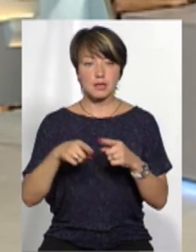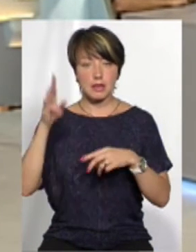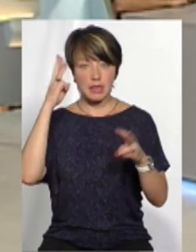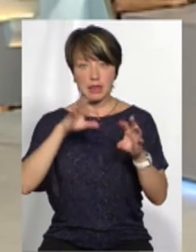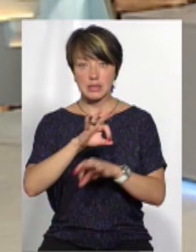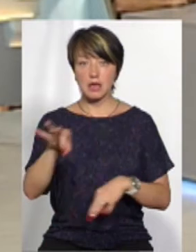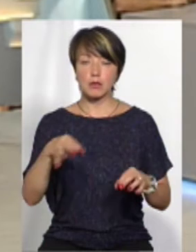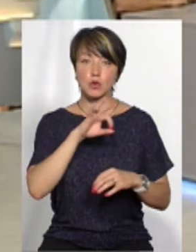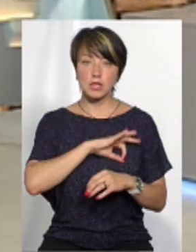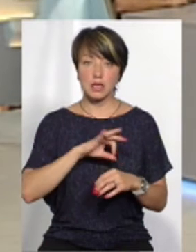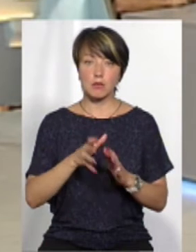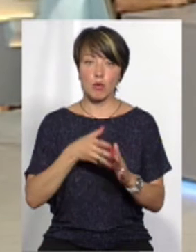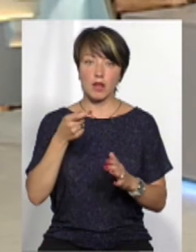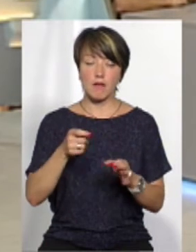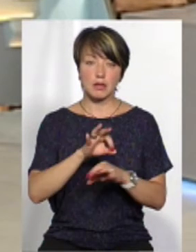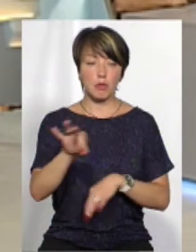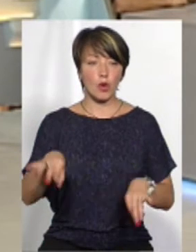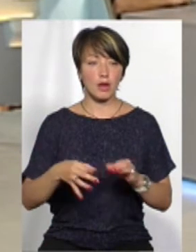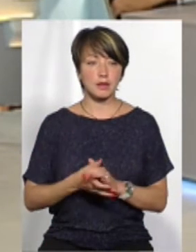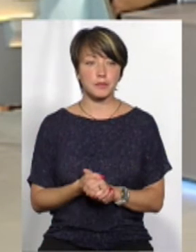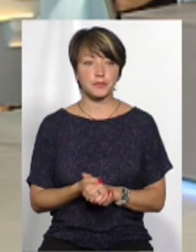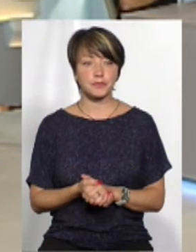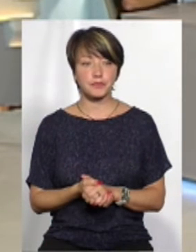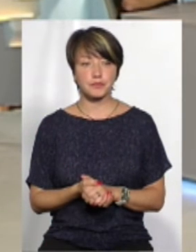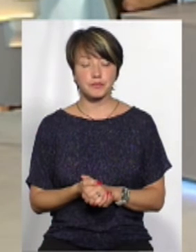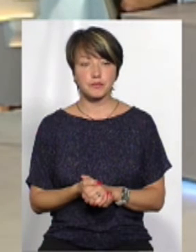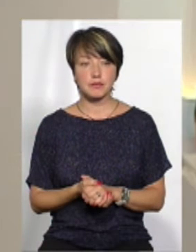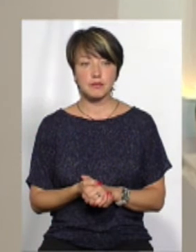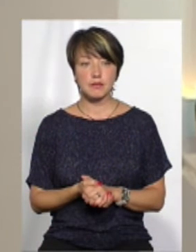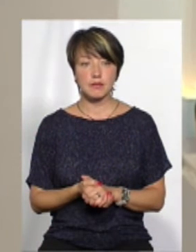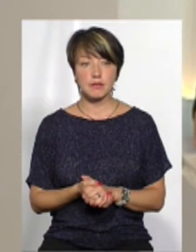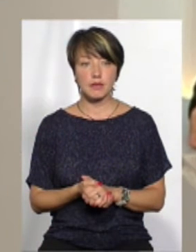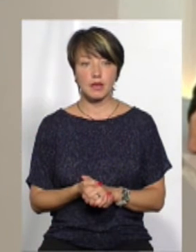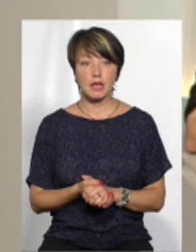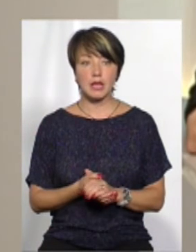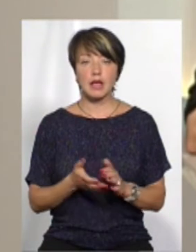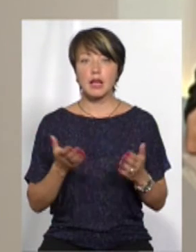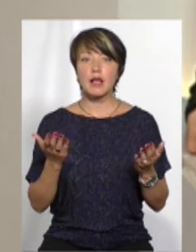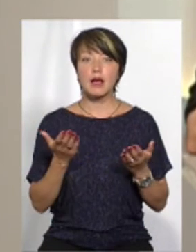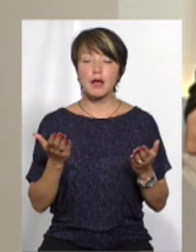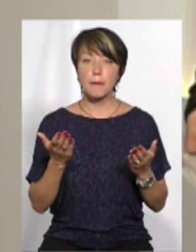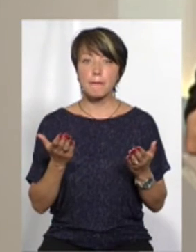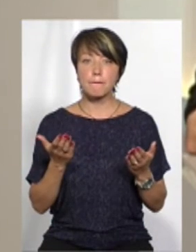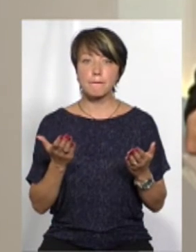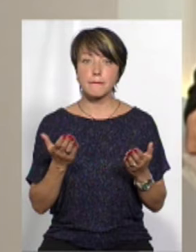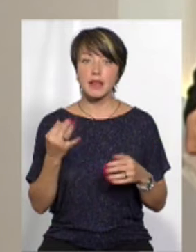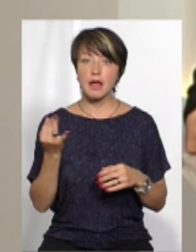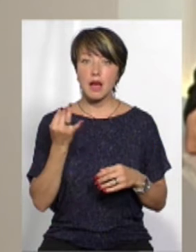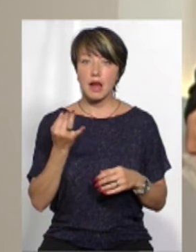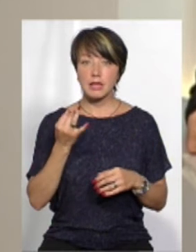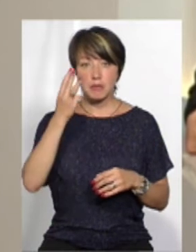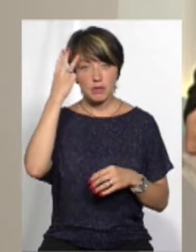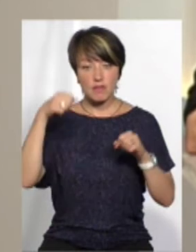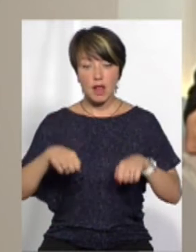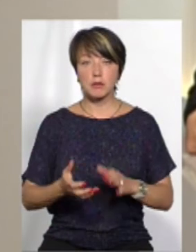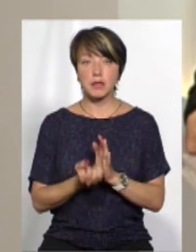дизайнерам скористуватися і подавати свої проекти. А пані Оксано, а який інтерес саме хмельницької влади підтримувати саме